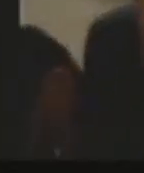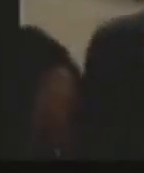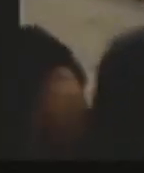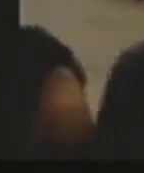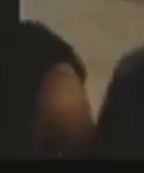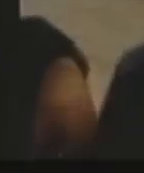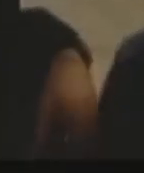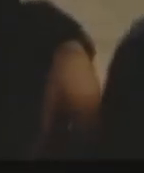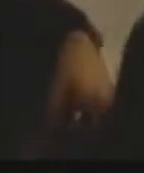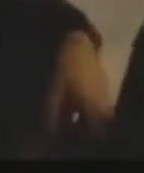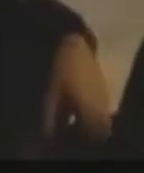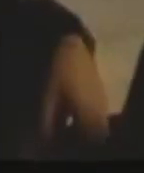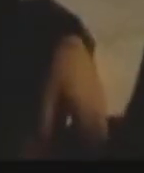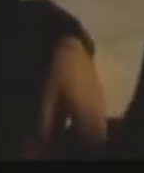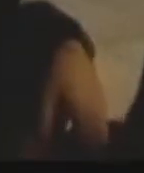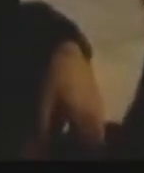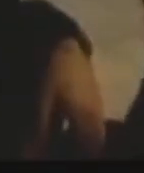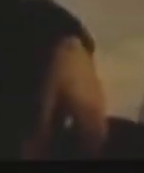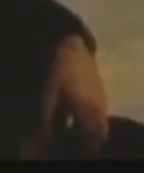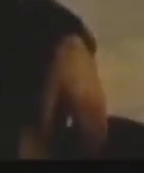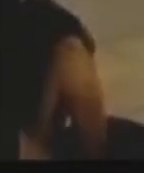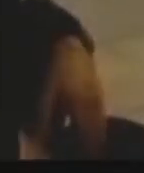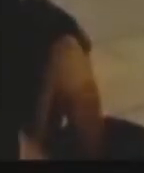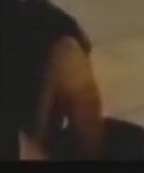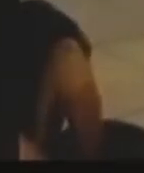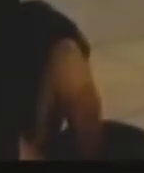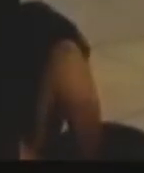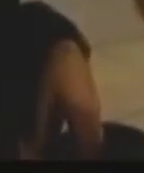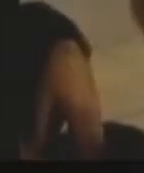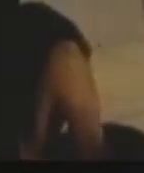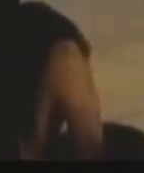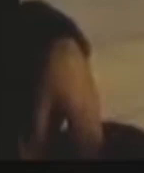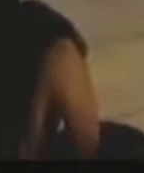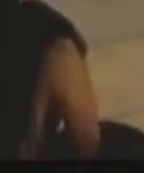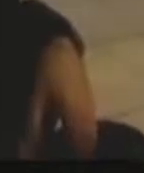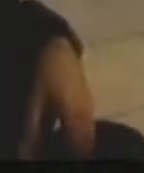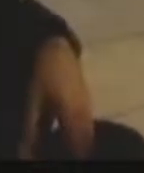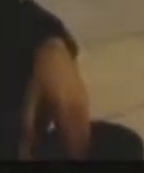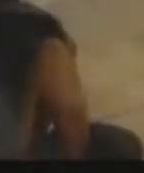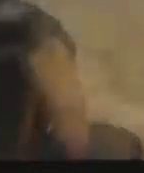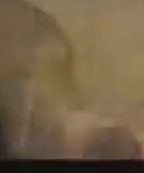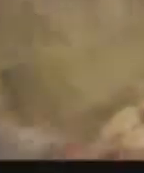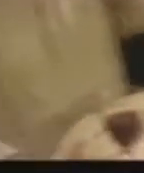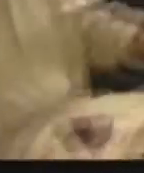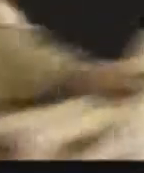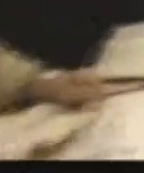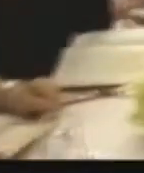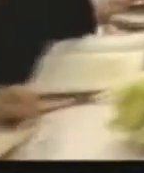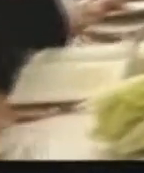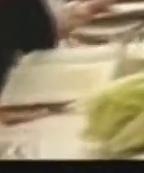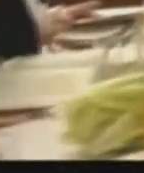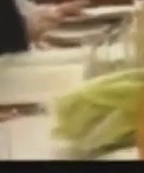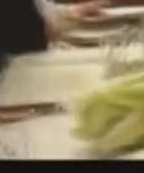ולא רק פעם בשנה, אבל אין תרק.